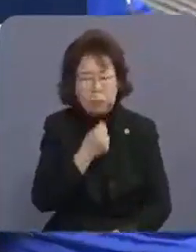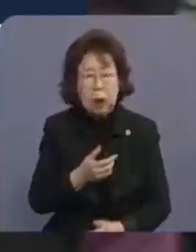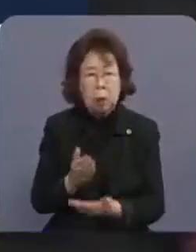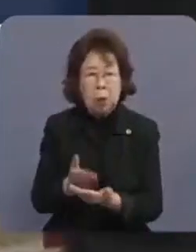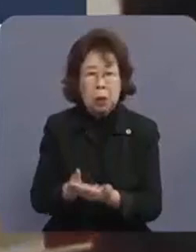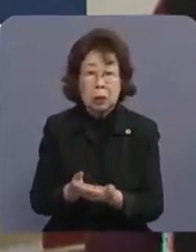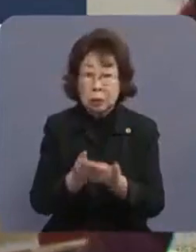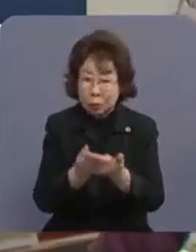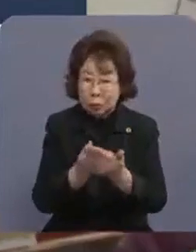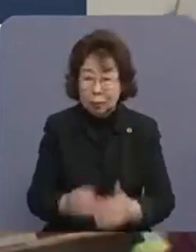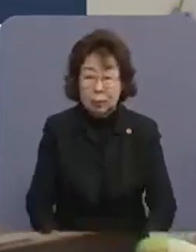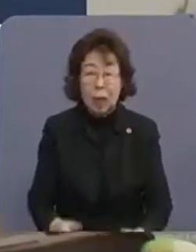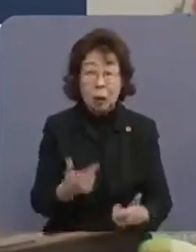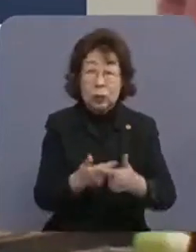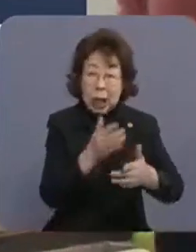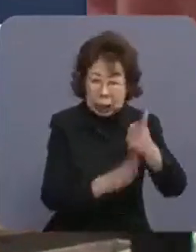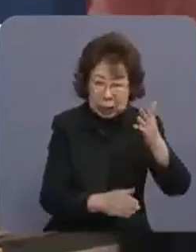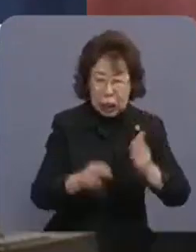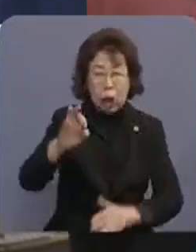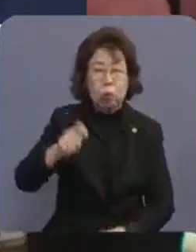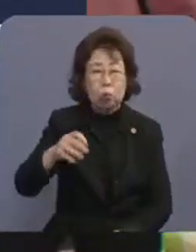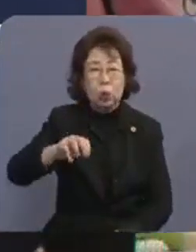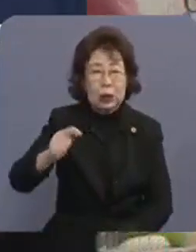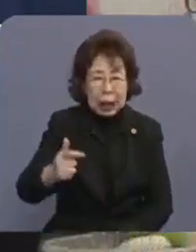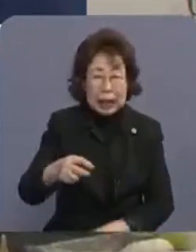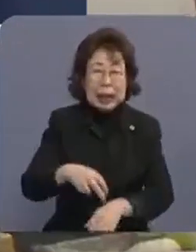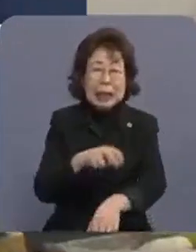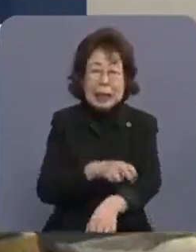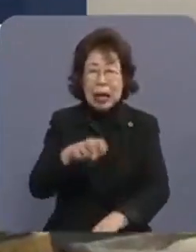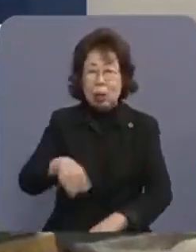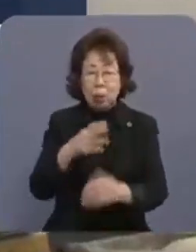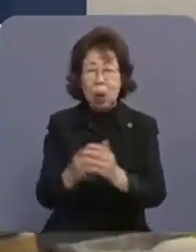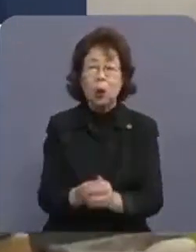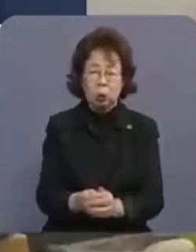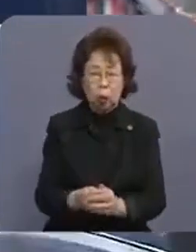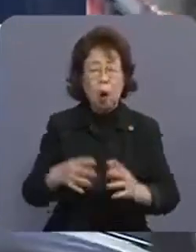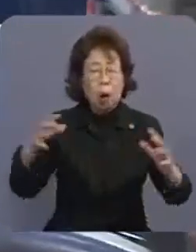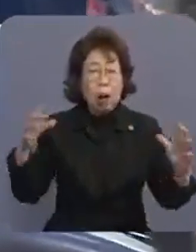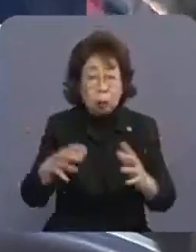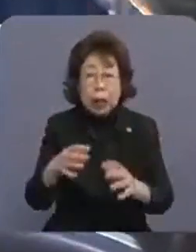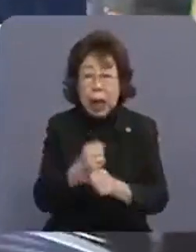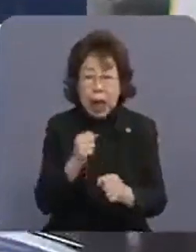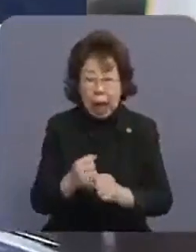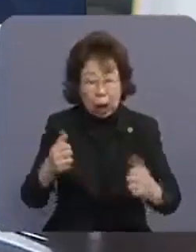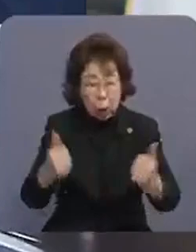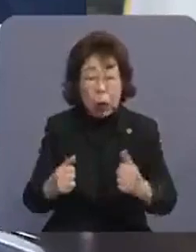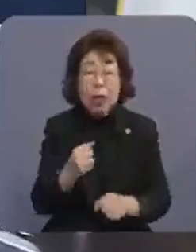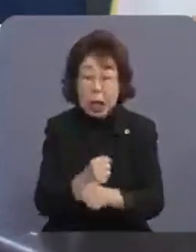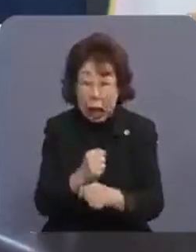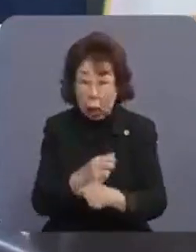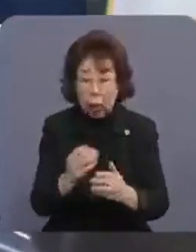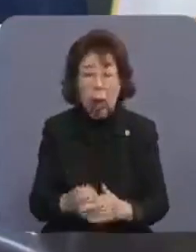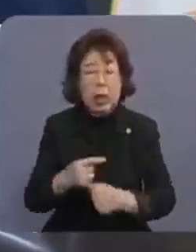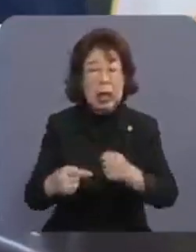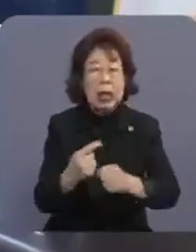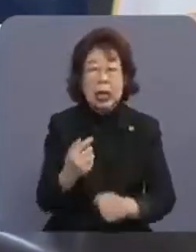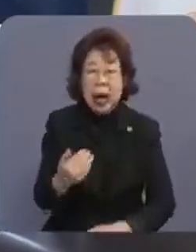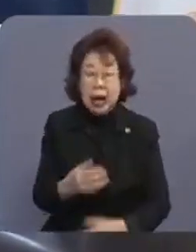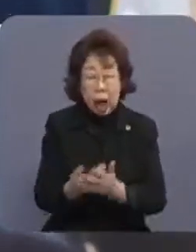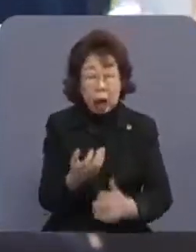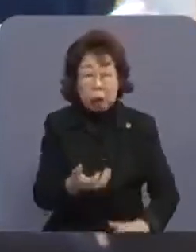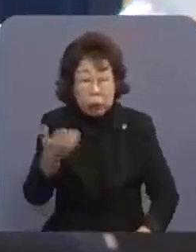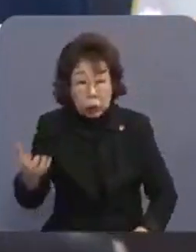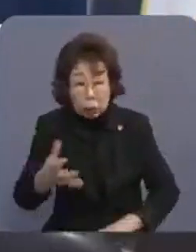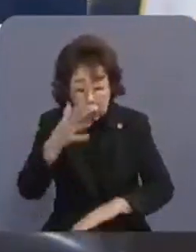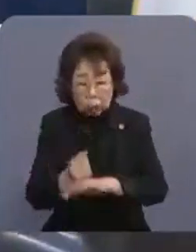밝혔습니다 부산시와 풍산 기장군 주민 등자 협의 체리 구성에 이전을 논의하고 1년 안에 풍산 이전을